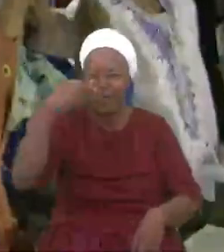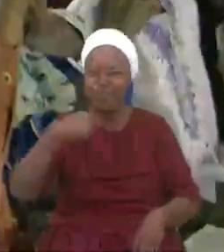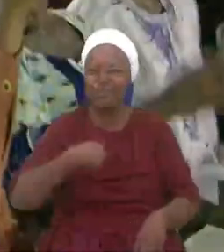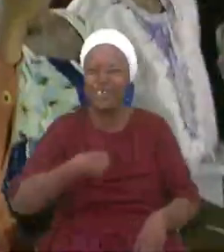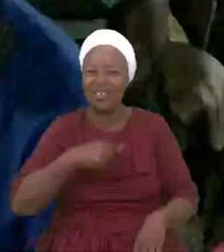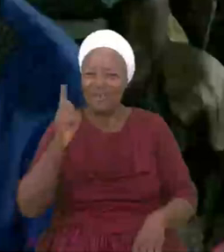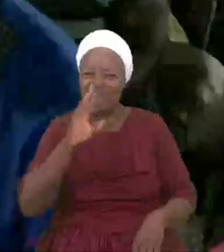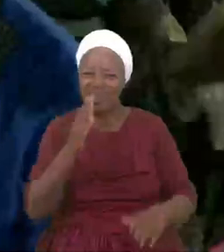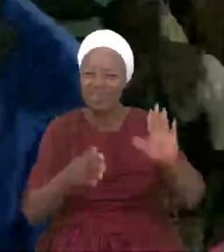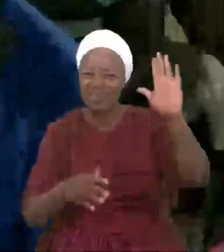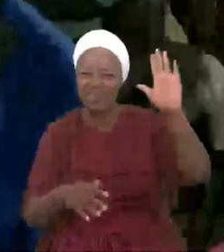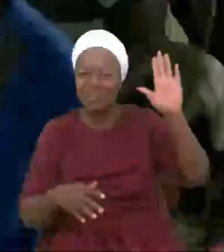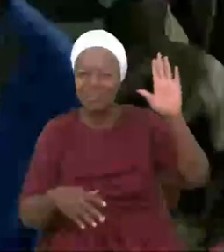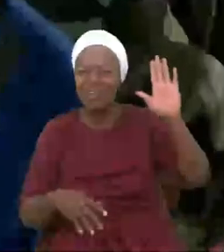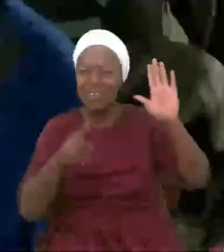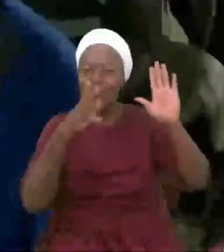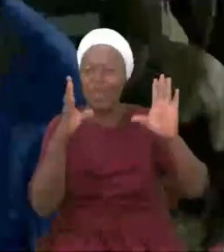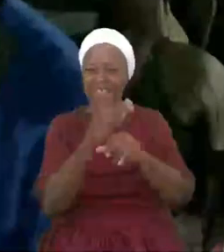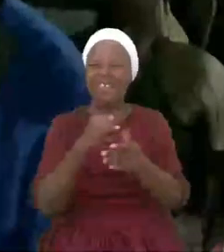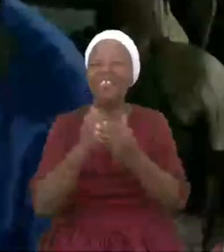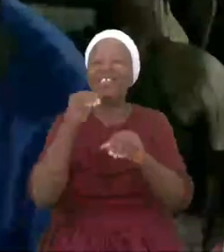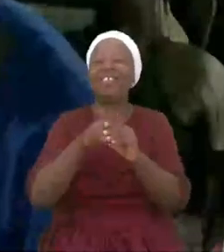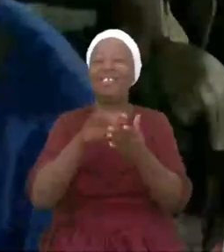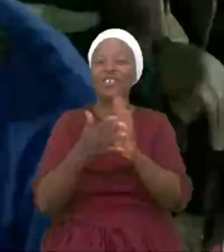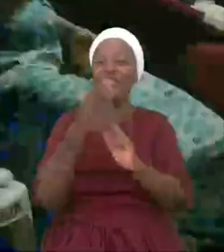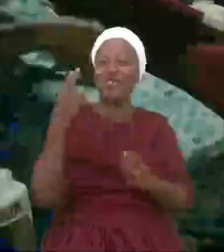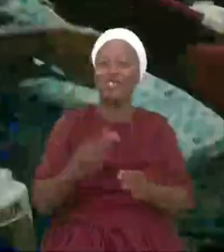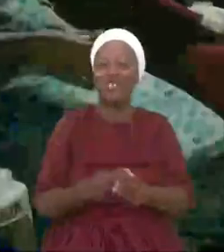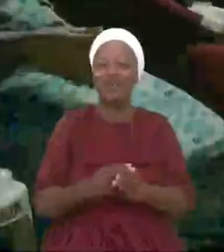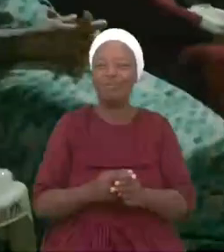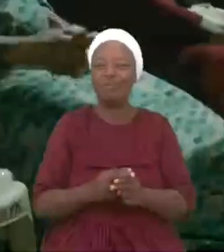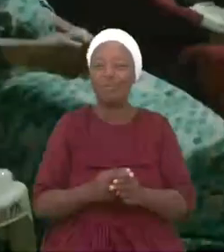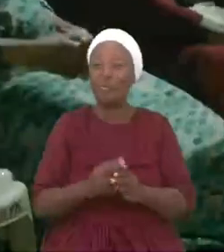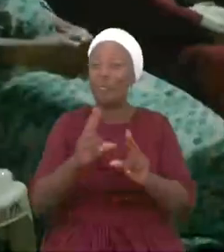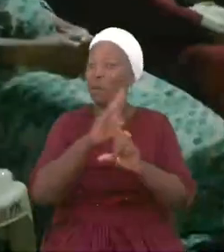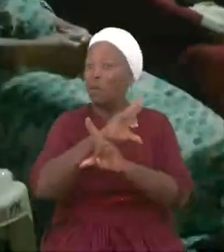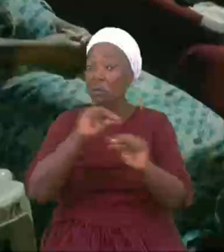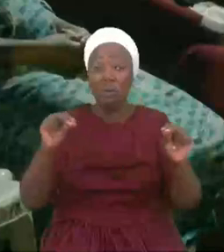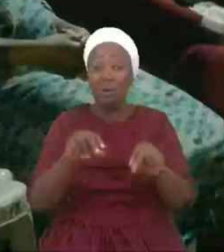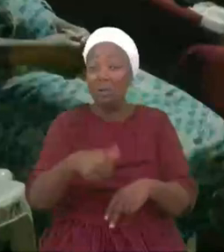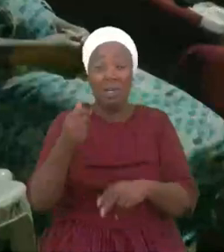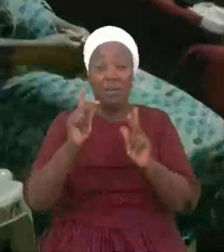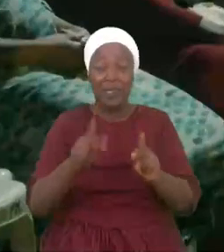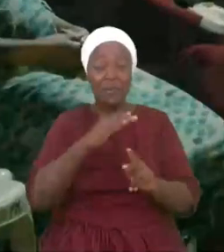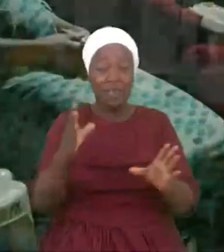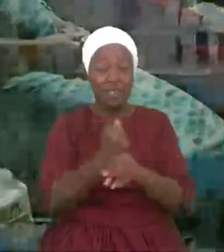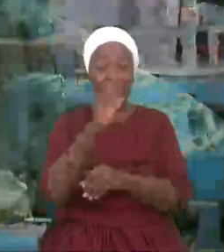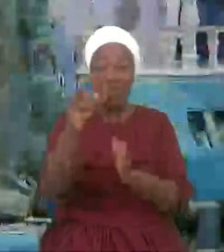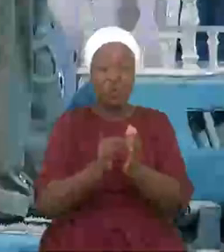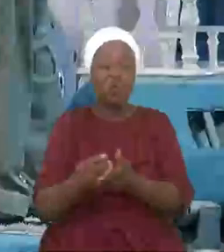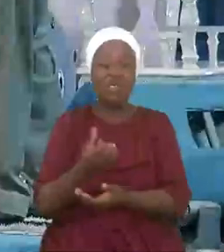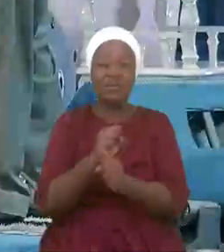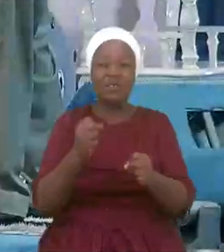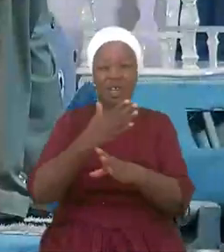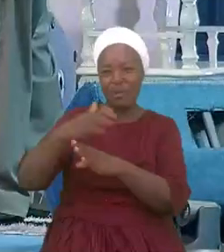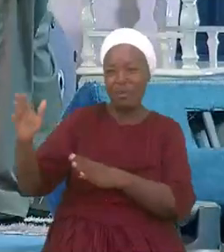là pour toi pour moi où êtes-vous vous l'aurez au nom de Jésus-Christ